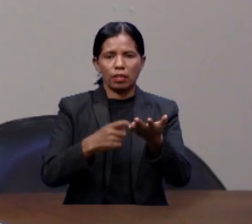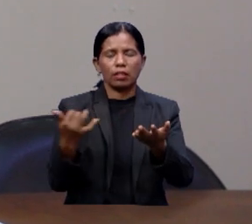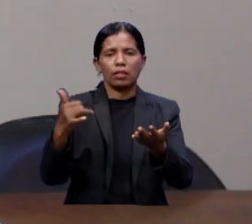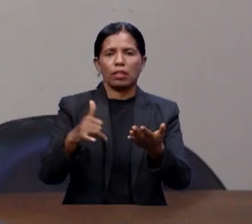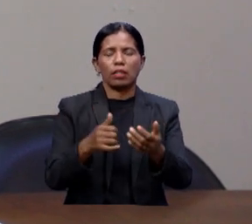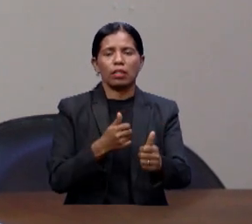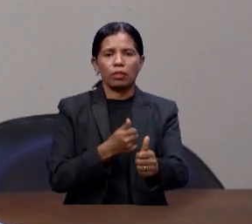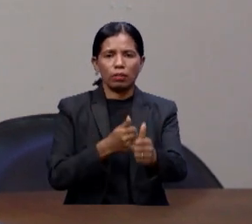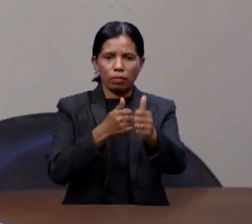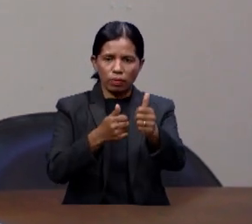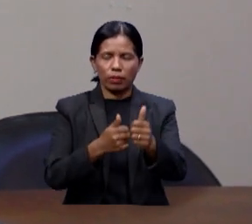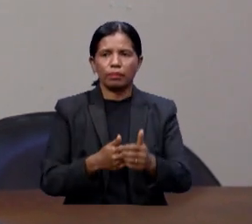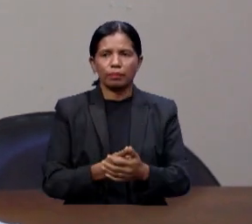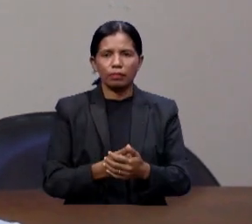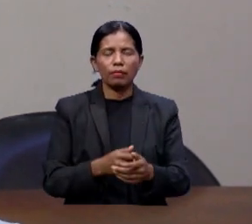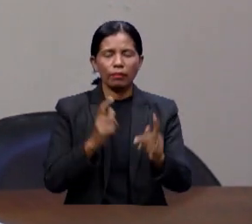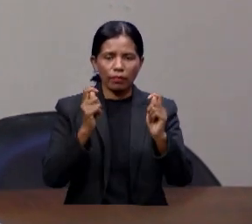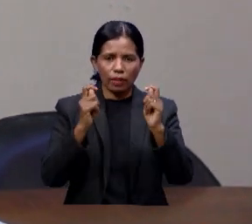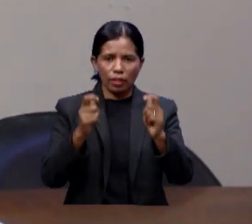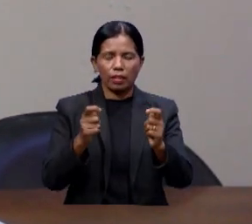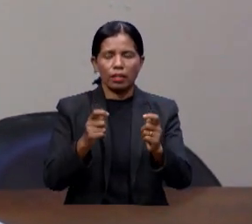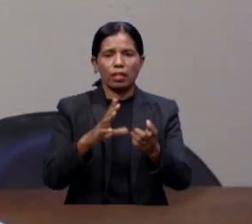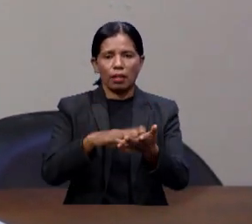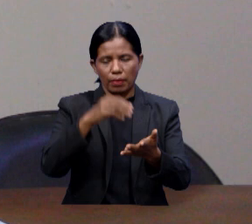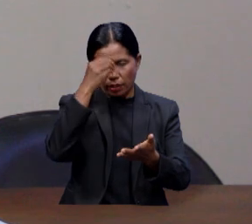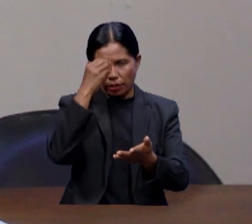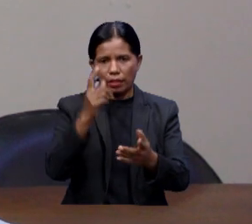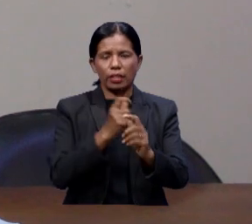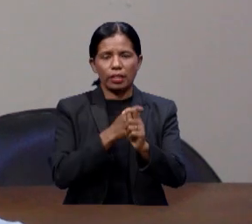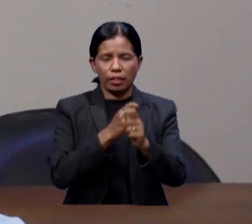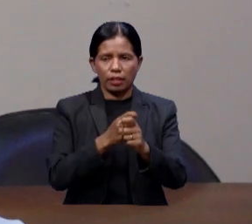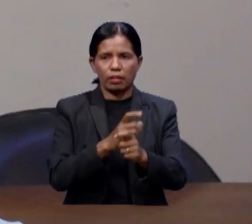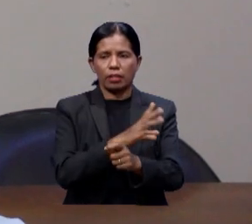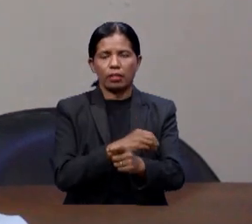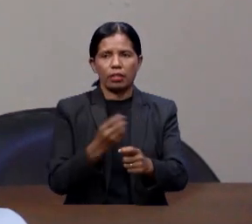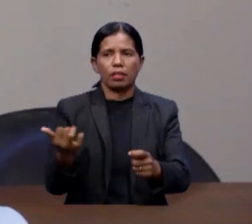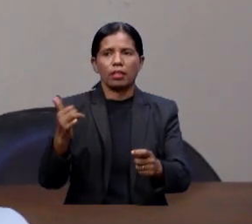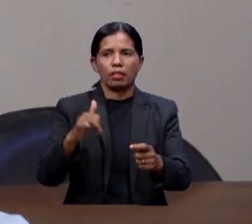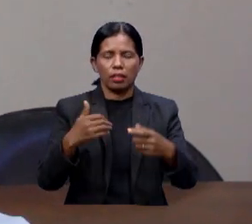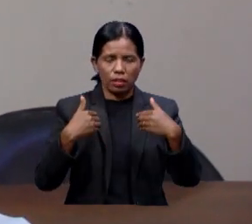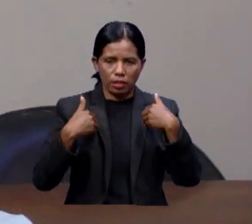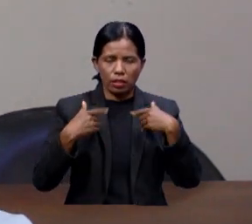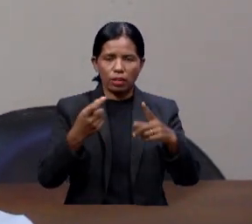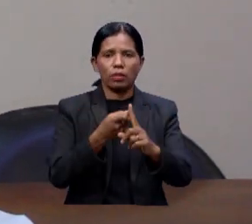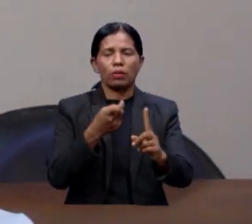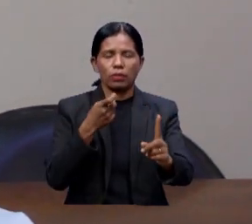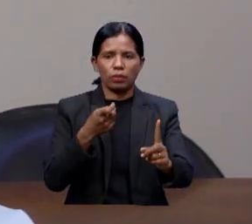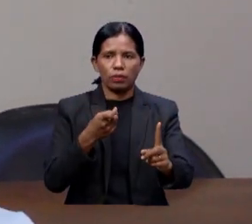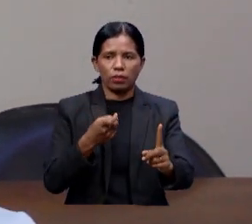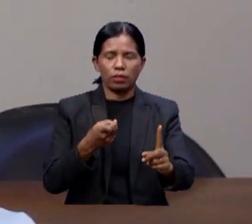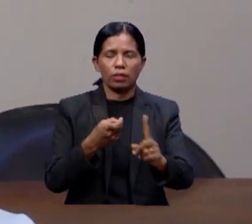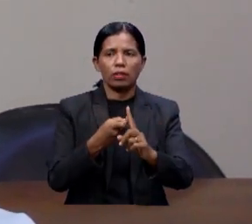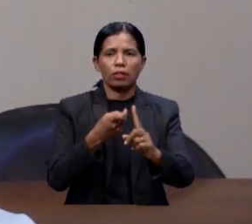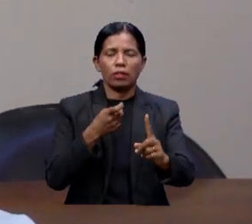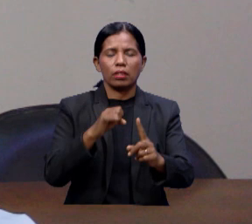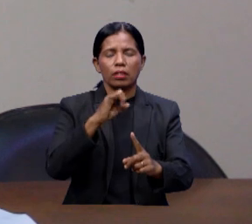tirona tes PAP, tes aptidão nebe maka idam aptidão mahosi indimo Institut